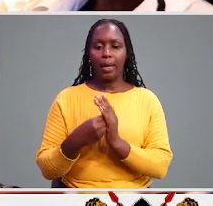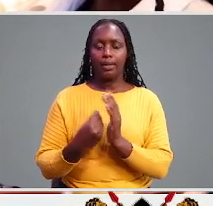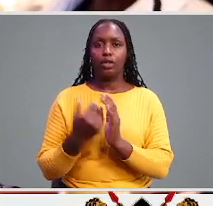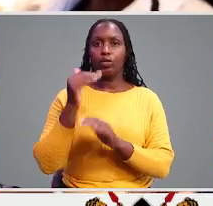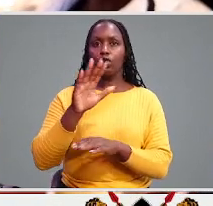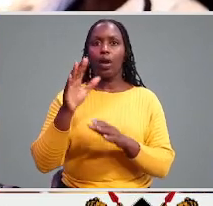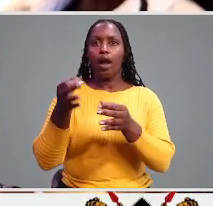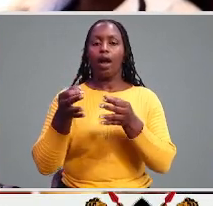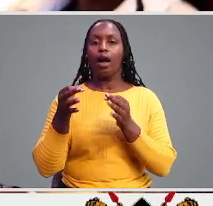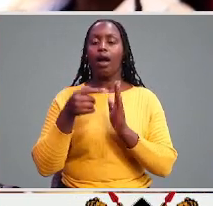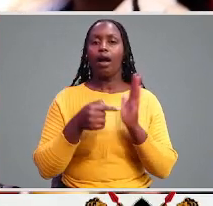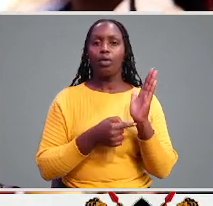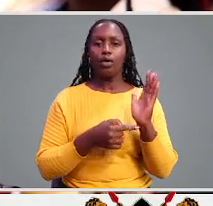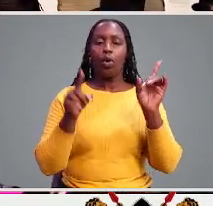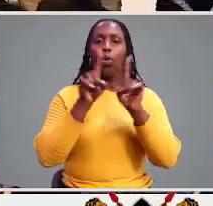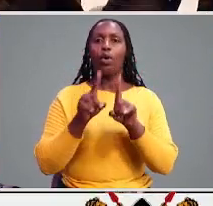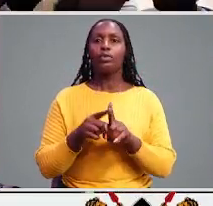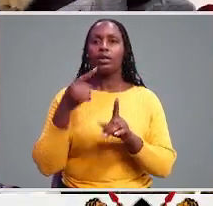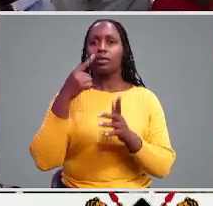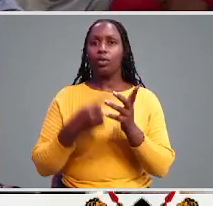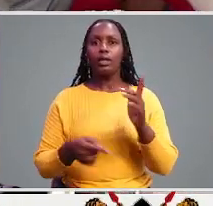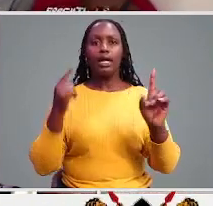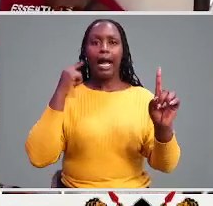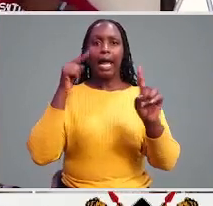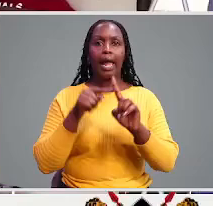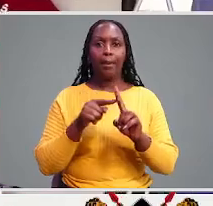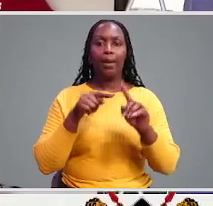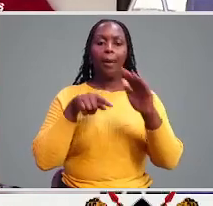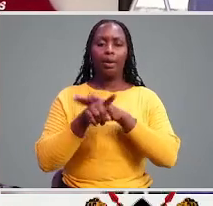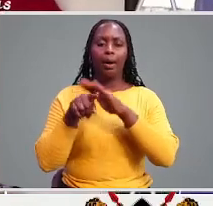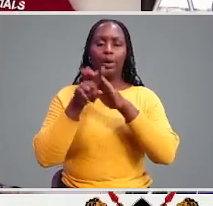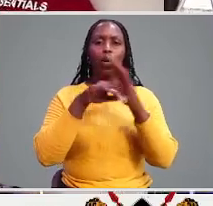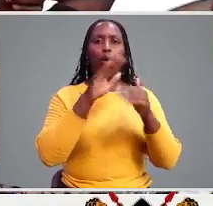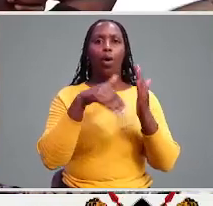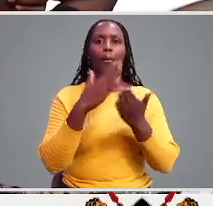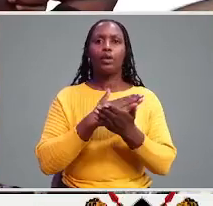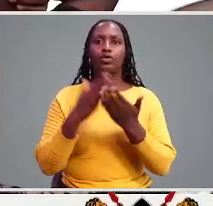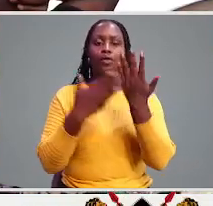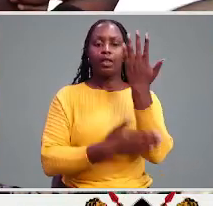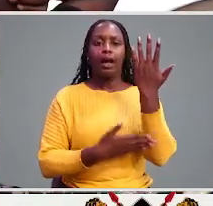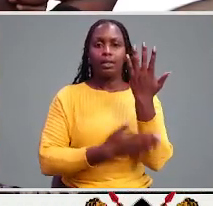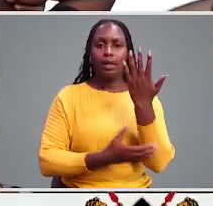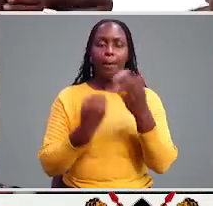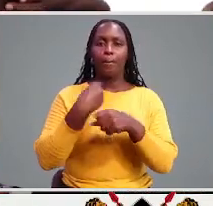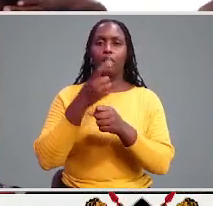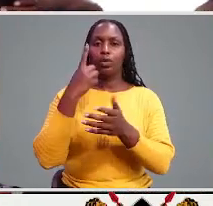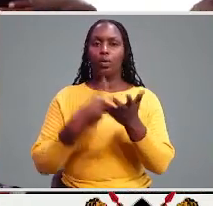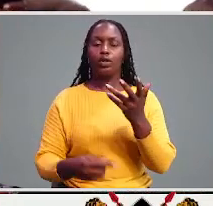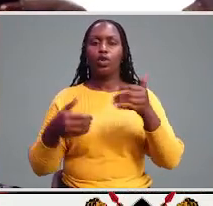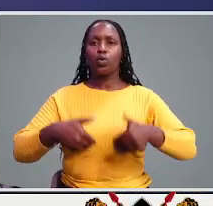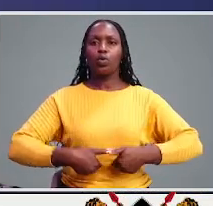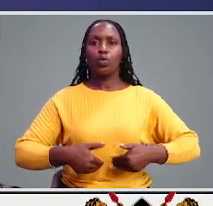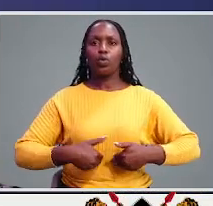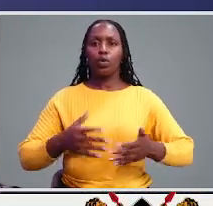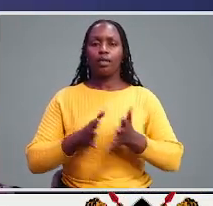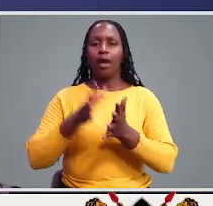Mwasi ameongeza kwa kusema kuwa wanalenga kuzunguka kote nchini ili kuwahamasisha vijana wajikwamue kiuchumi.